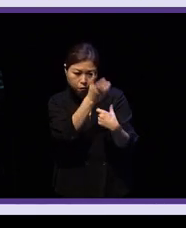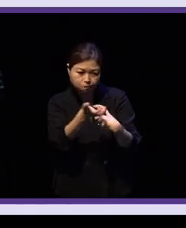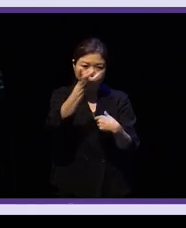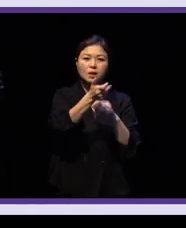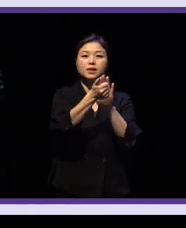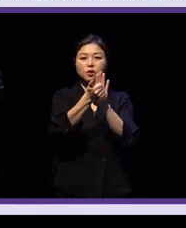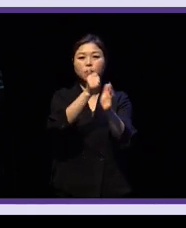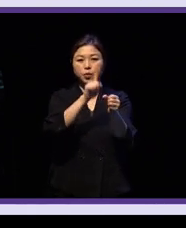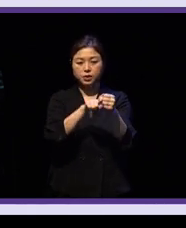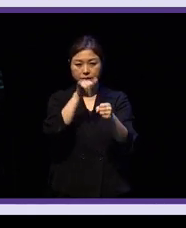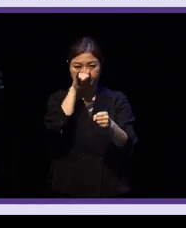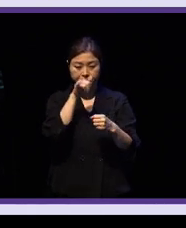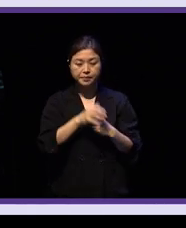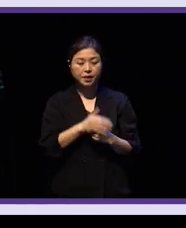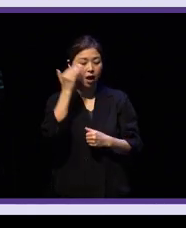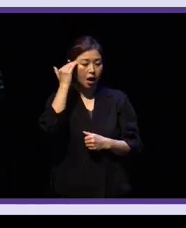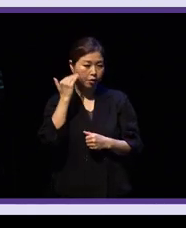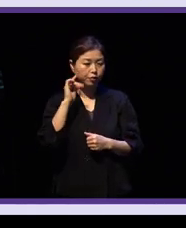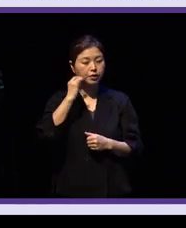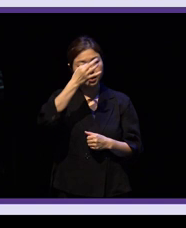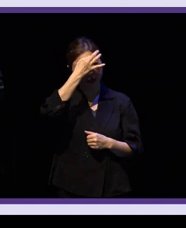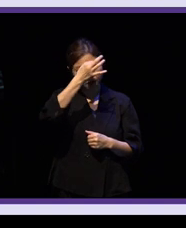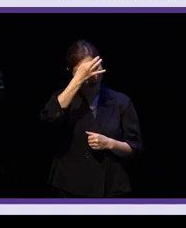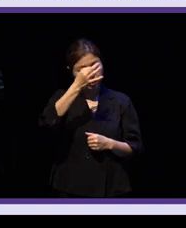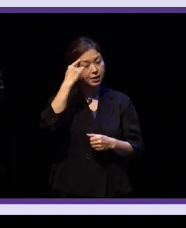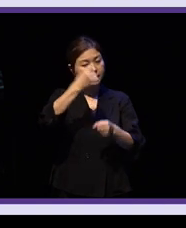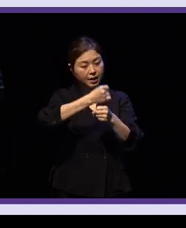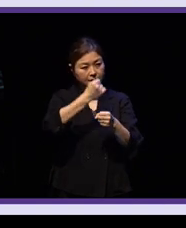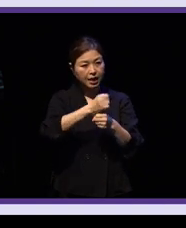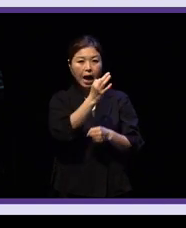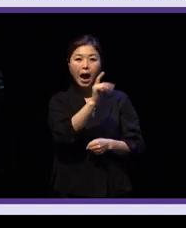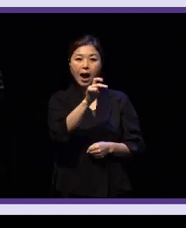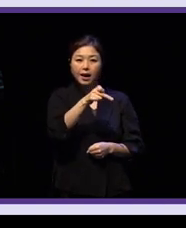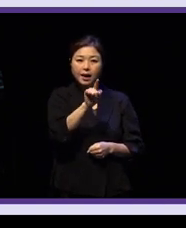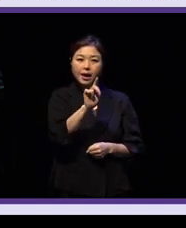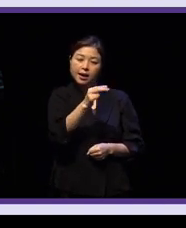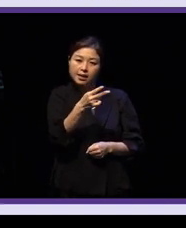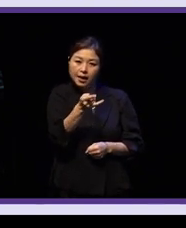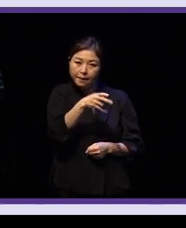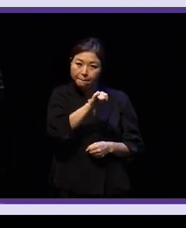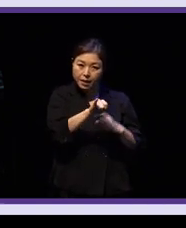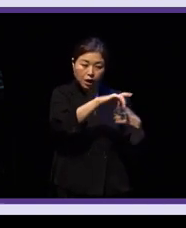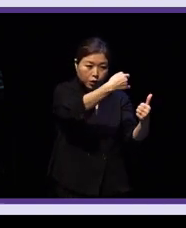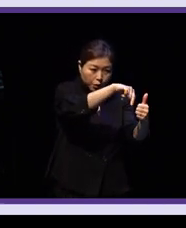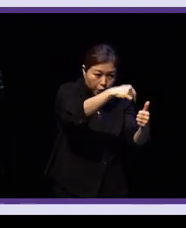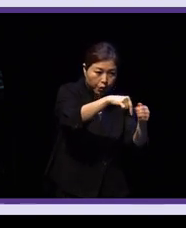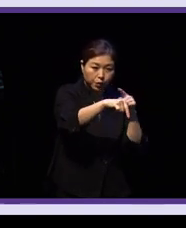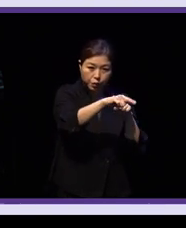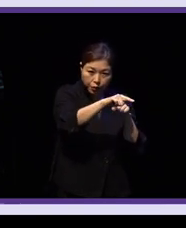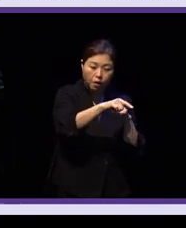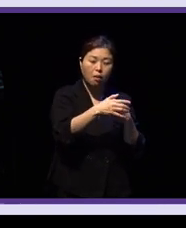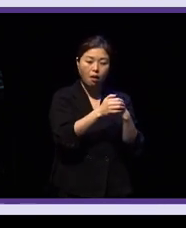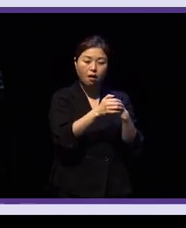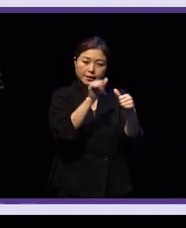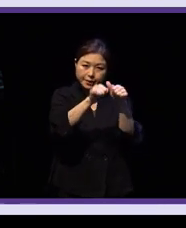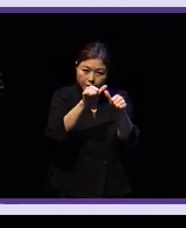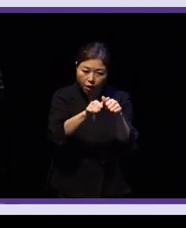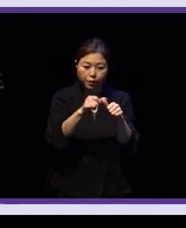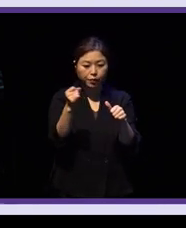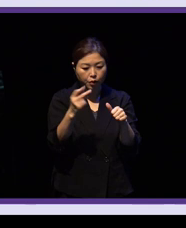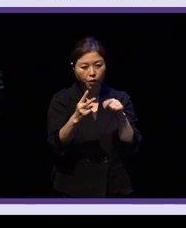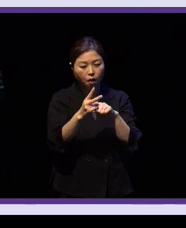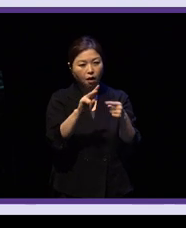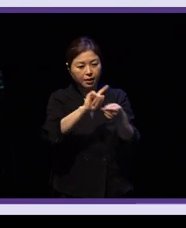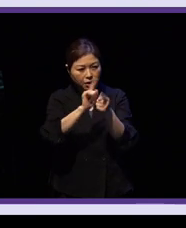되었고요 한국예술 창장 아카데미에 강점이었던 교육 컨설팅 네트워킹 그리고 올해부터